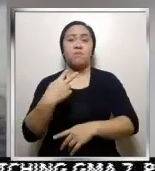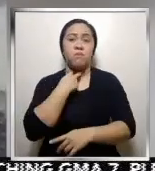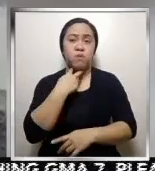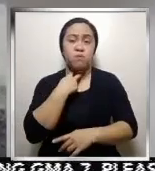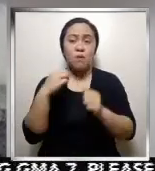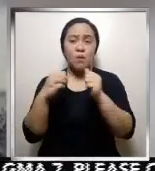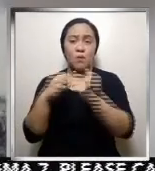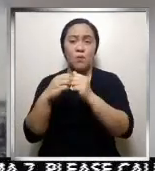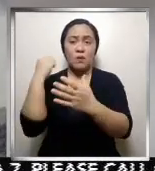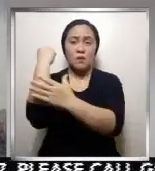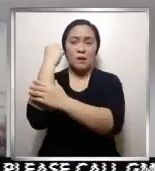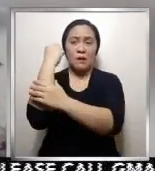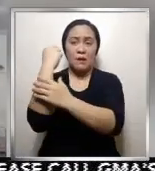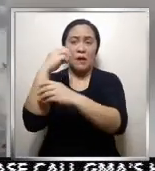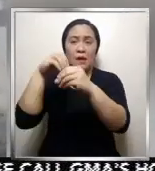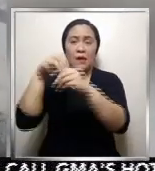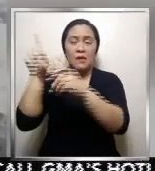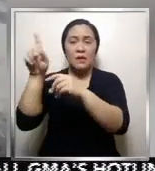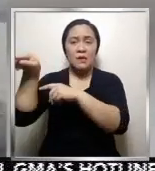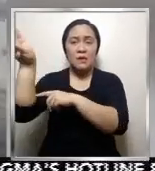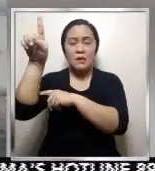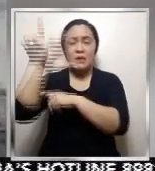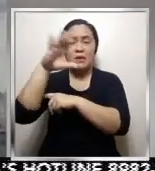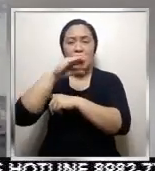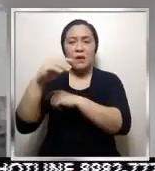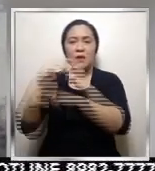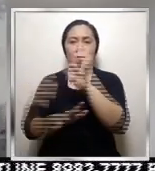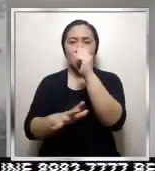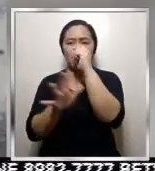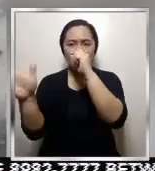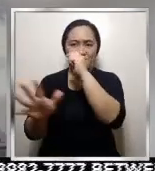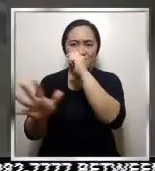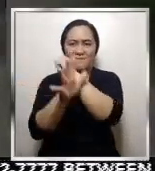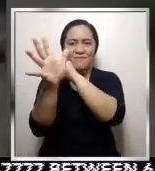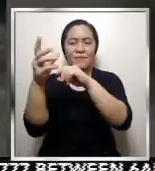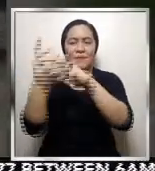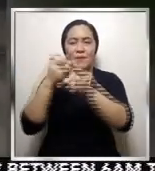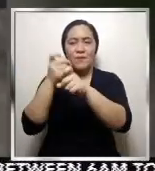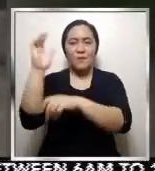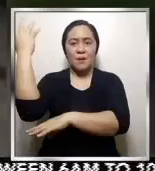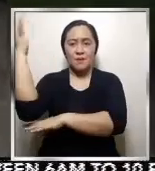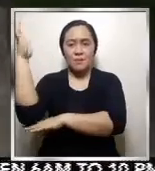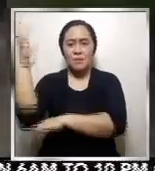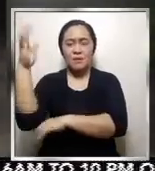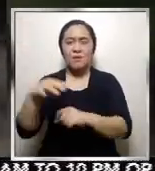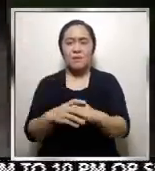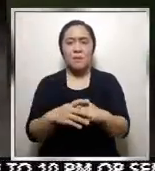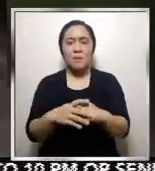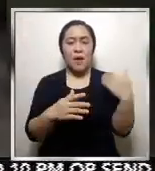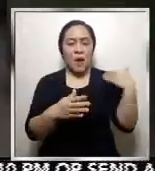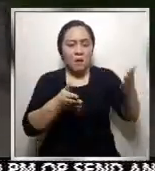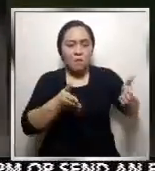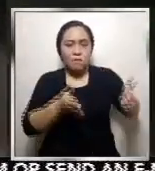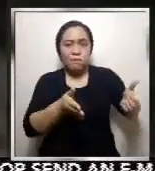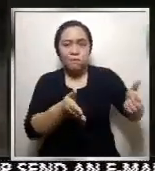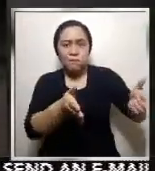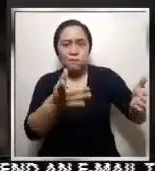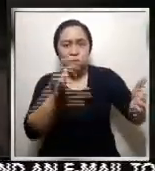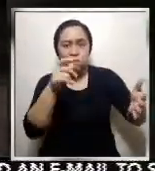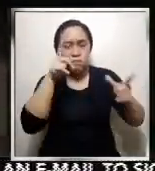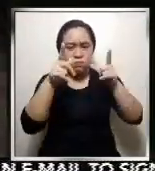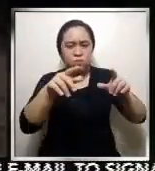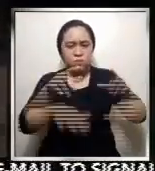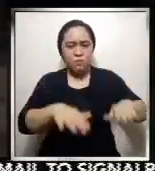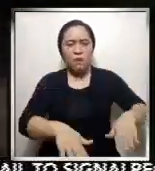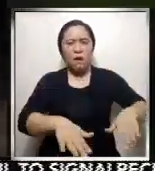Ang kalsada namang ito, animoy naging ilog na dahil sa taas pa rin ng baha. Marami rin sa mga bangkang nakadaong sa pampang ng Taal Lake,